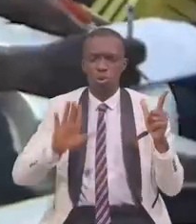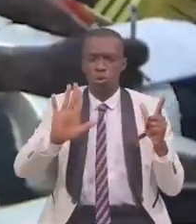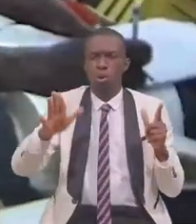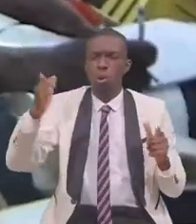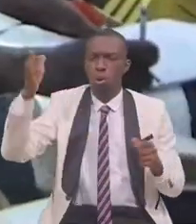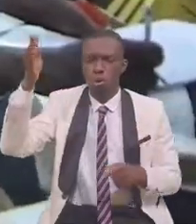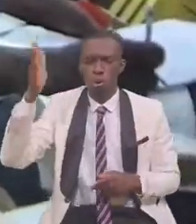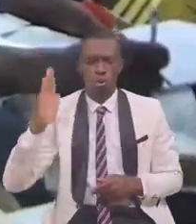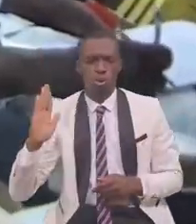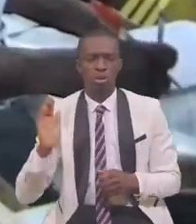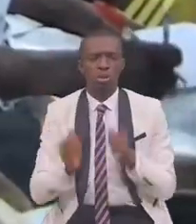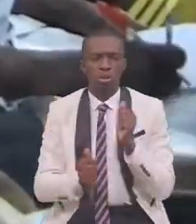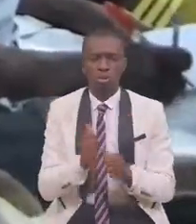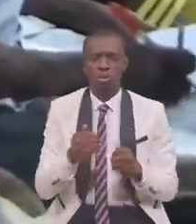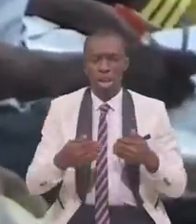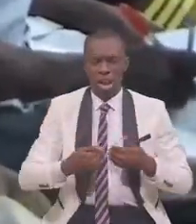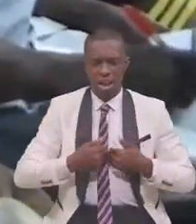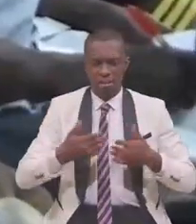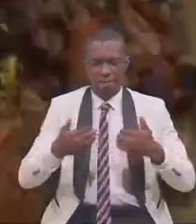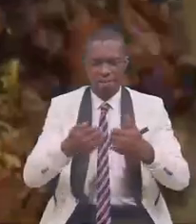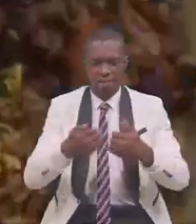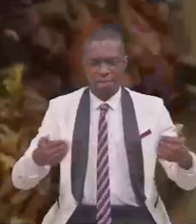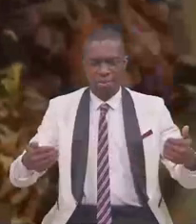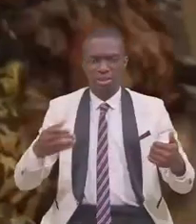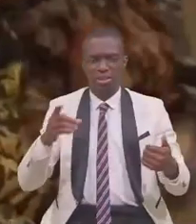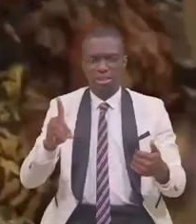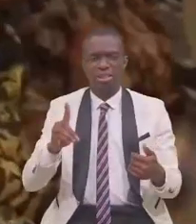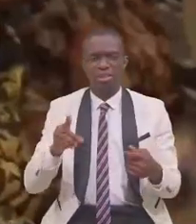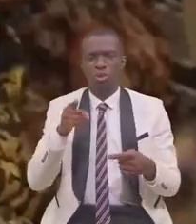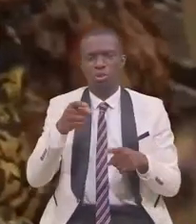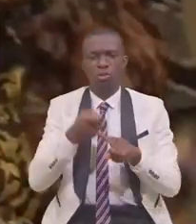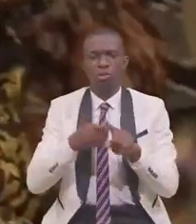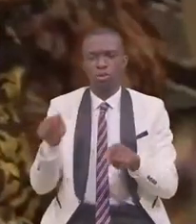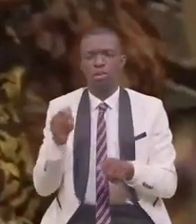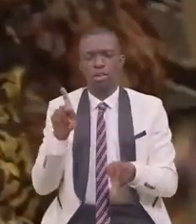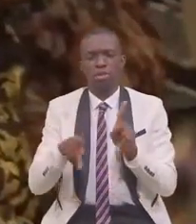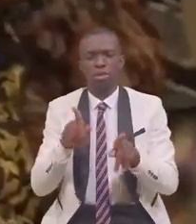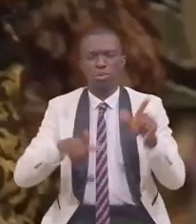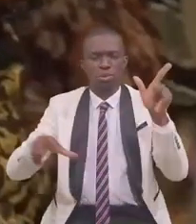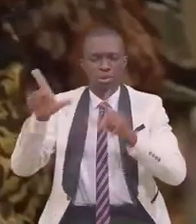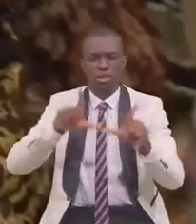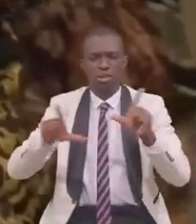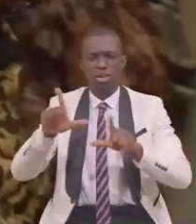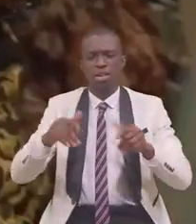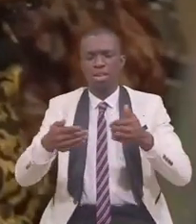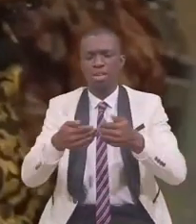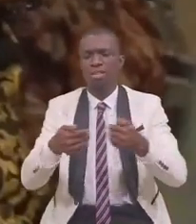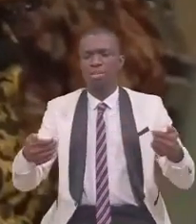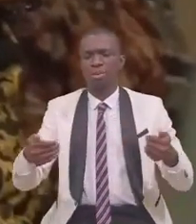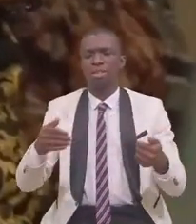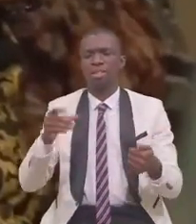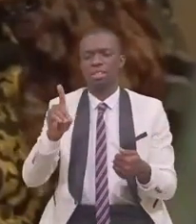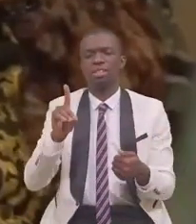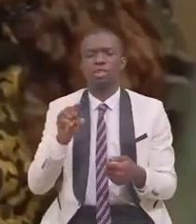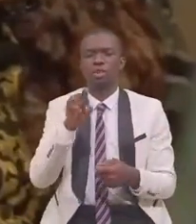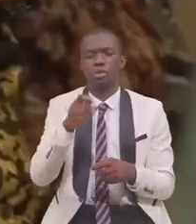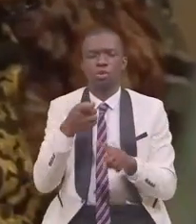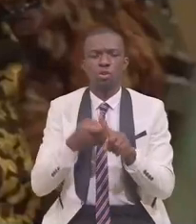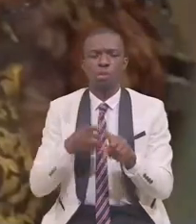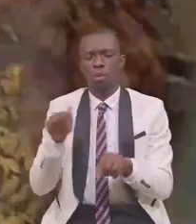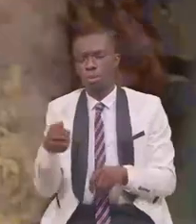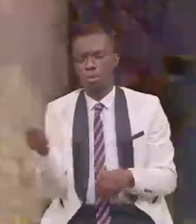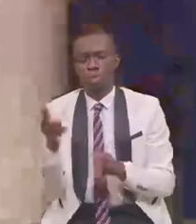ce mot là-bas. Dites-le avec confiance. Qui vous est séparé des peuples? Ils ne sont pas du monde